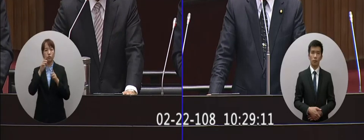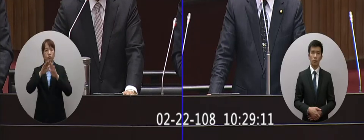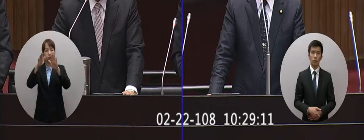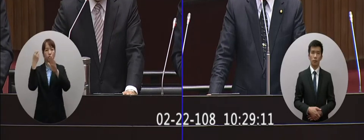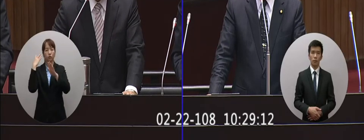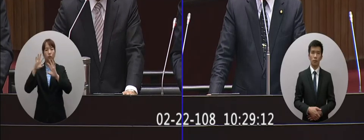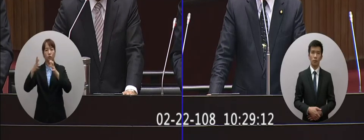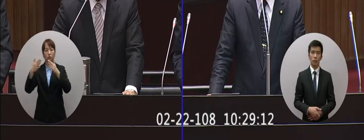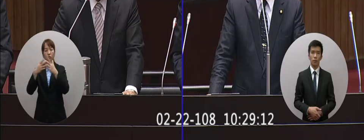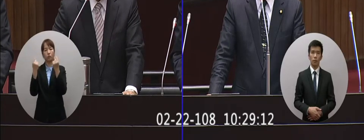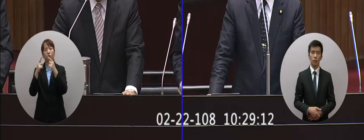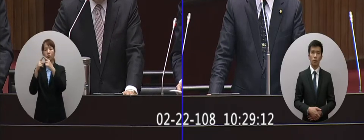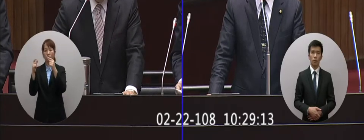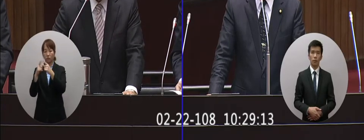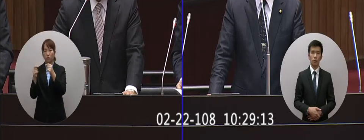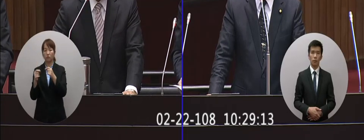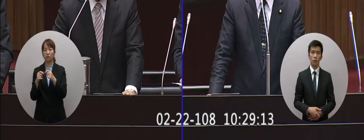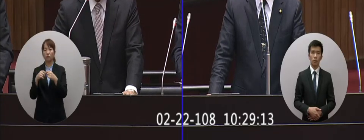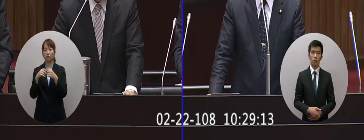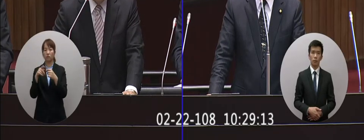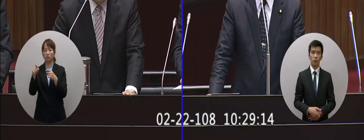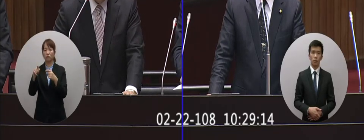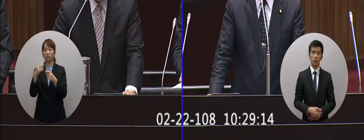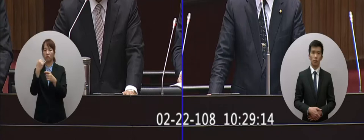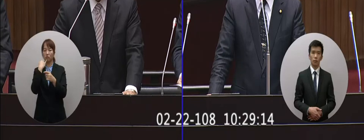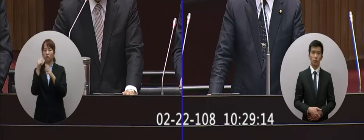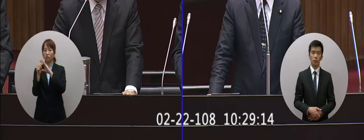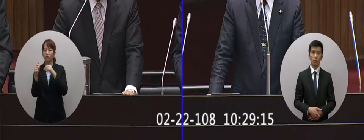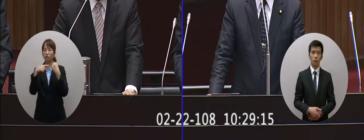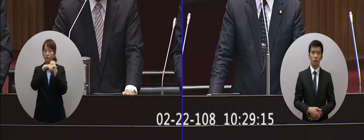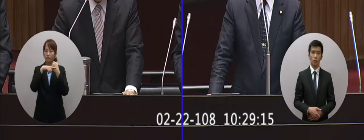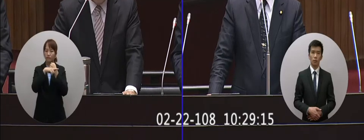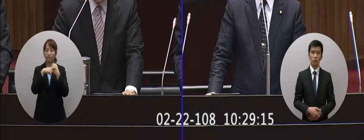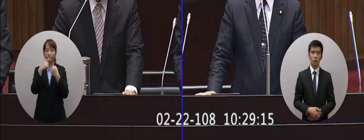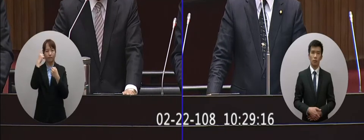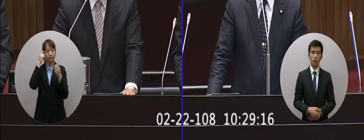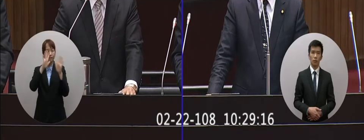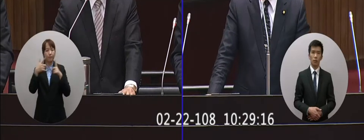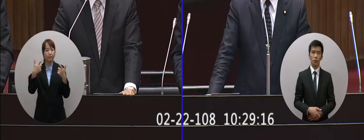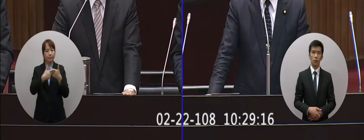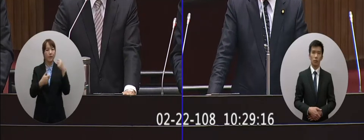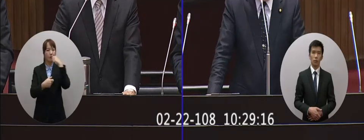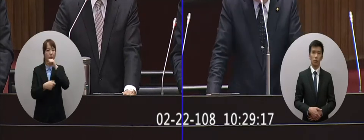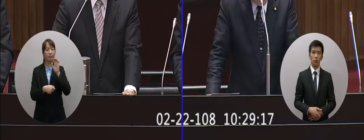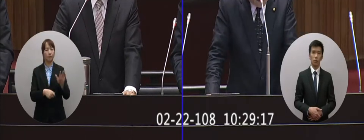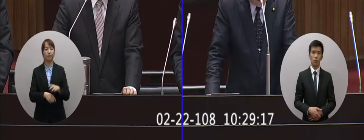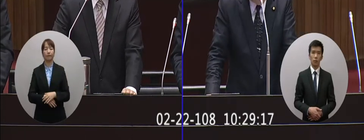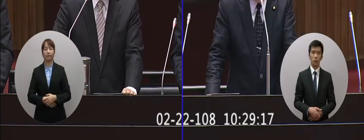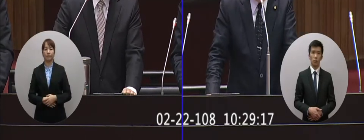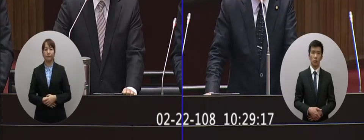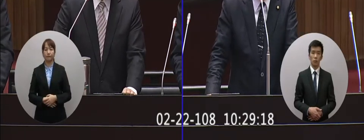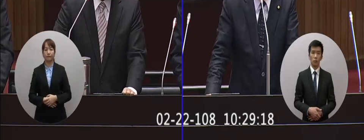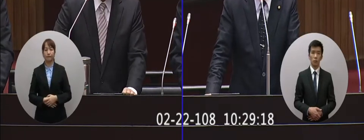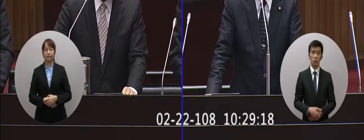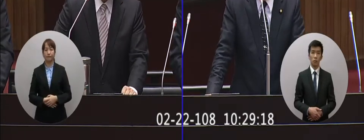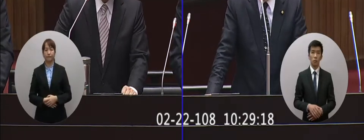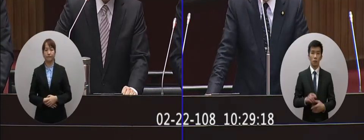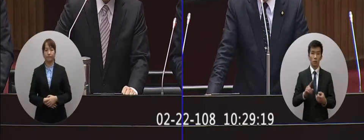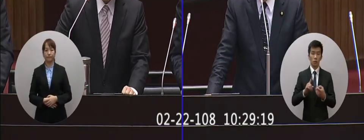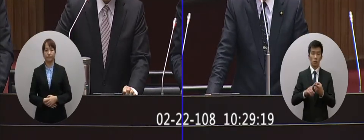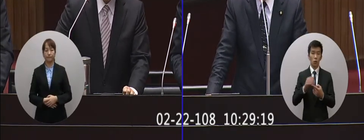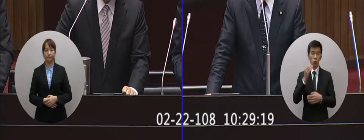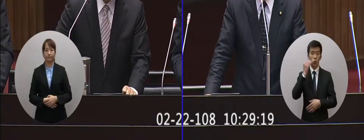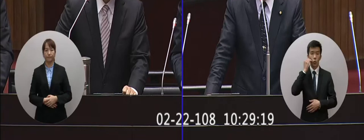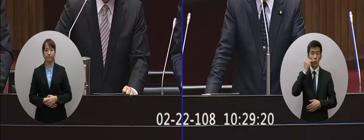国家，包括日本，我们都可以来研究怎么样才是最适当。 一个国家的